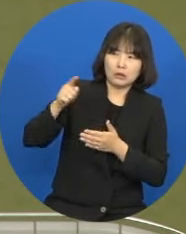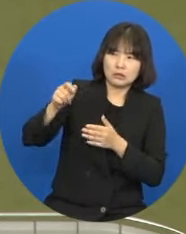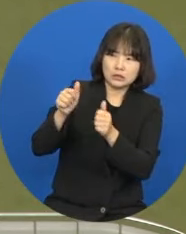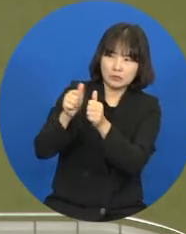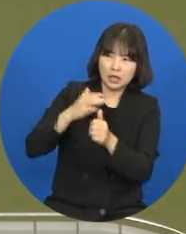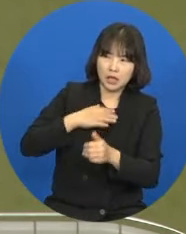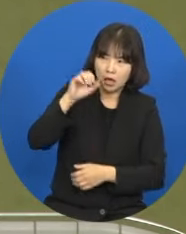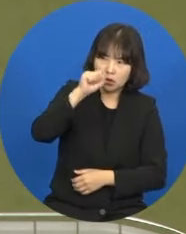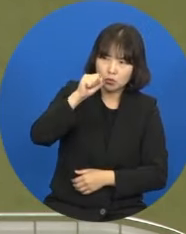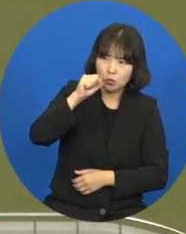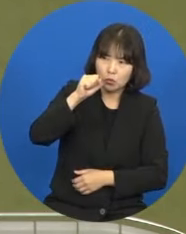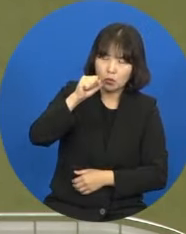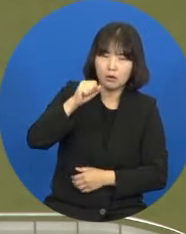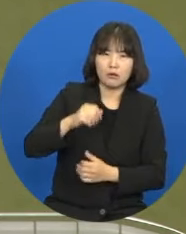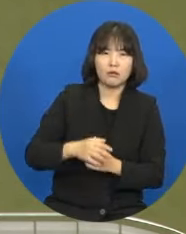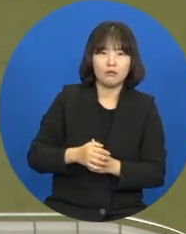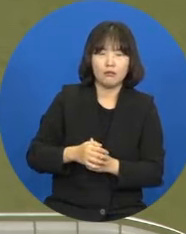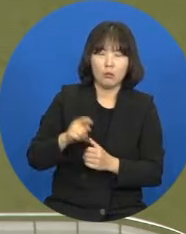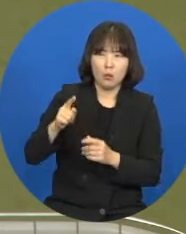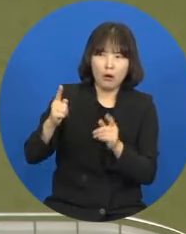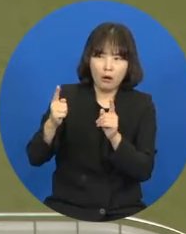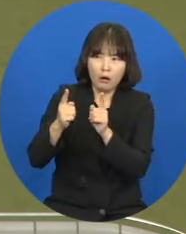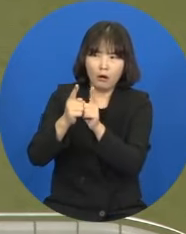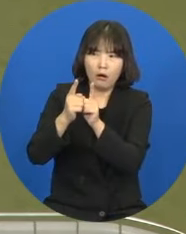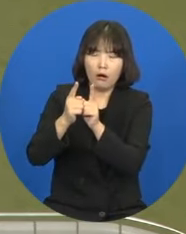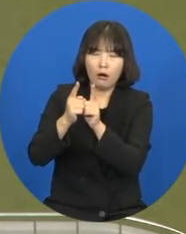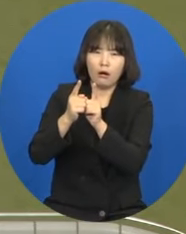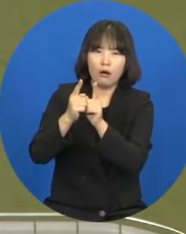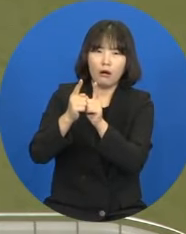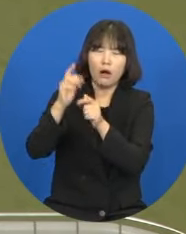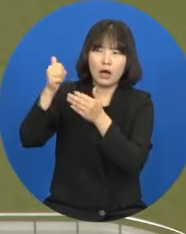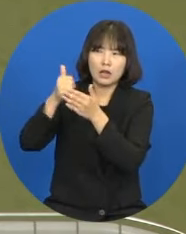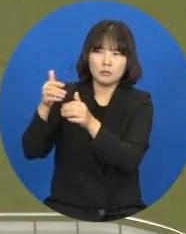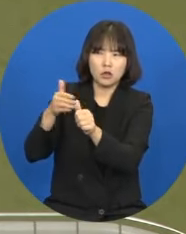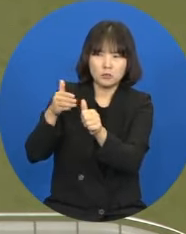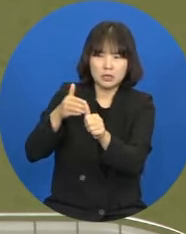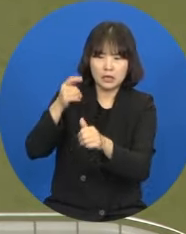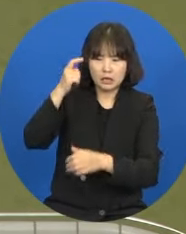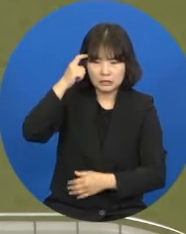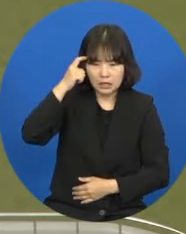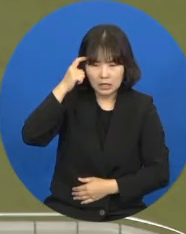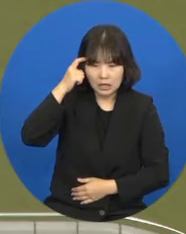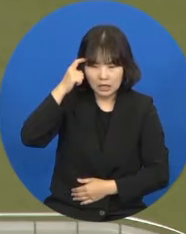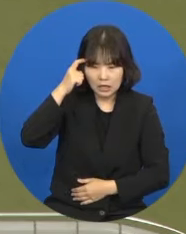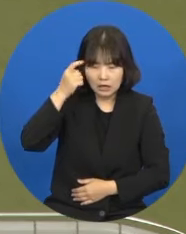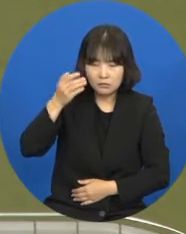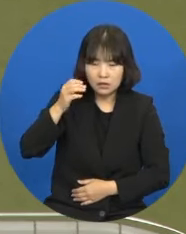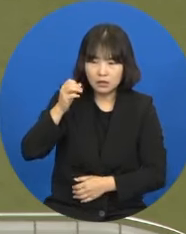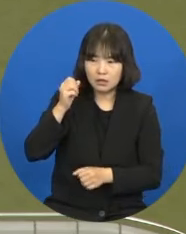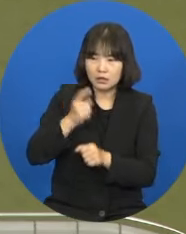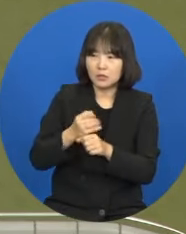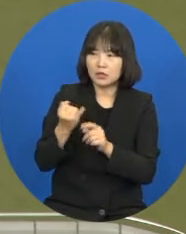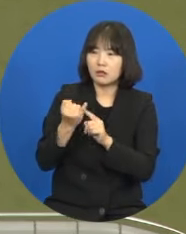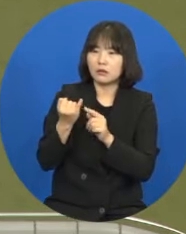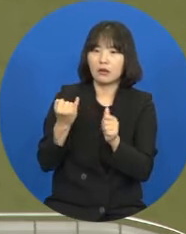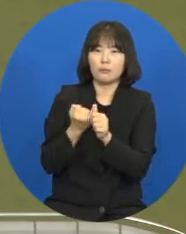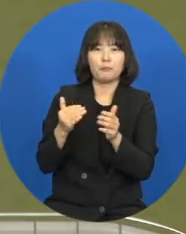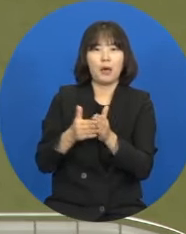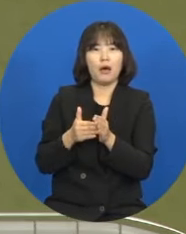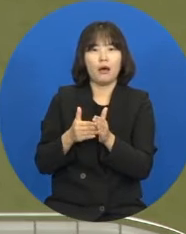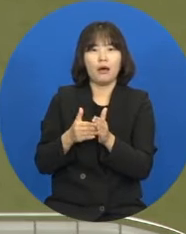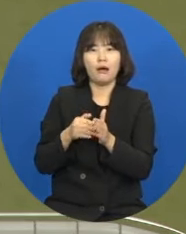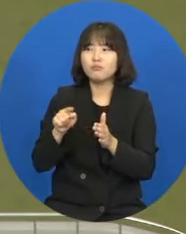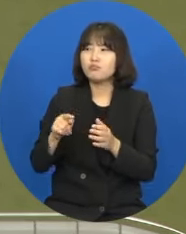야 이런 만남이 정말 하나님 섭리적인 만남이고 나 좋아하는데이 여인은 이미 결혼한 사람이에 그러면 어떻게